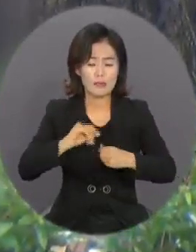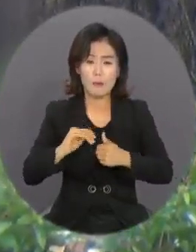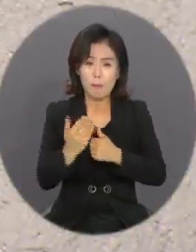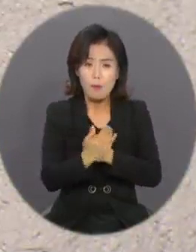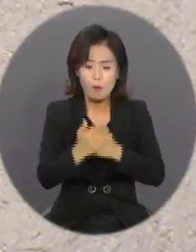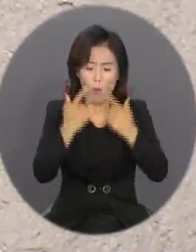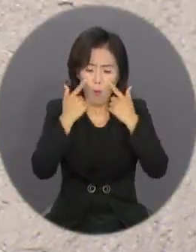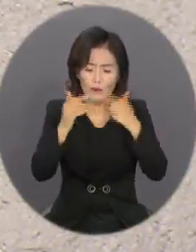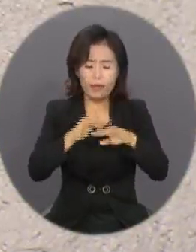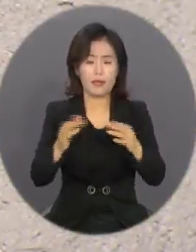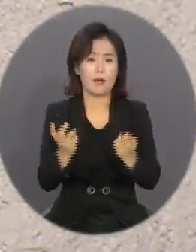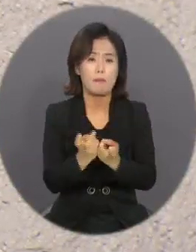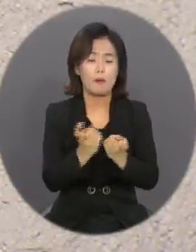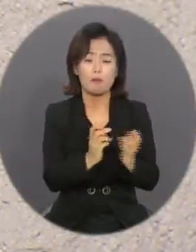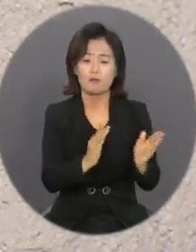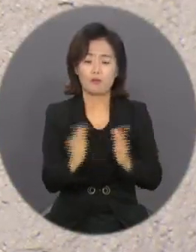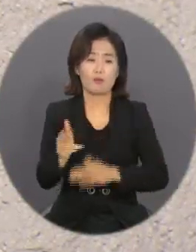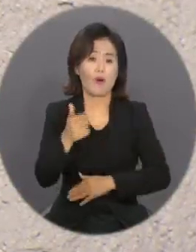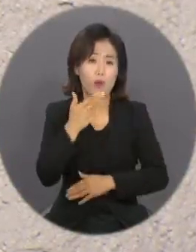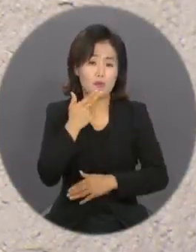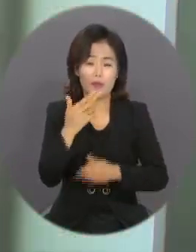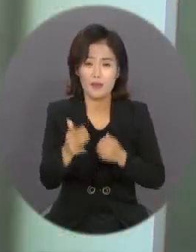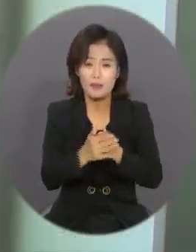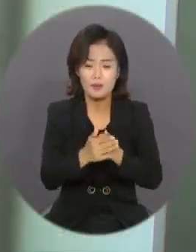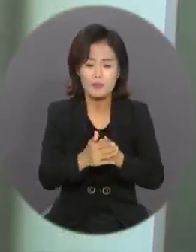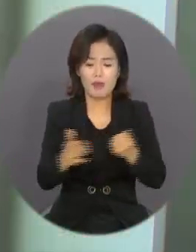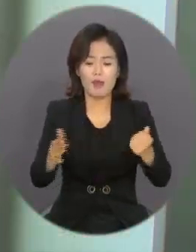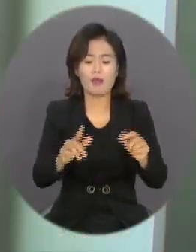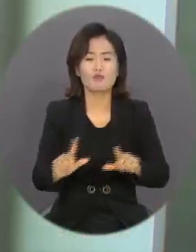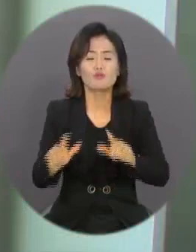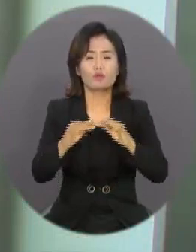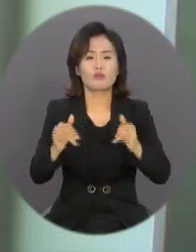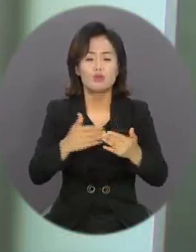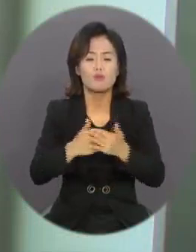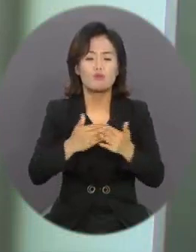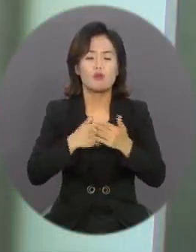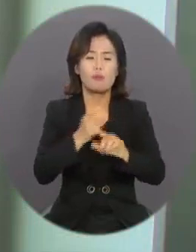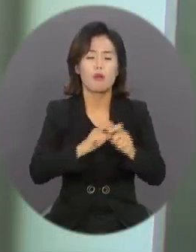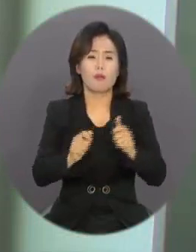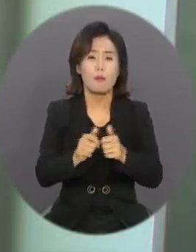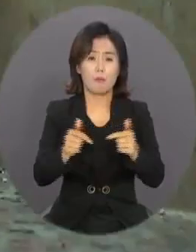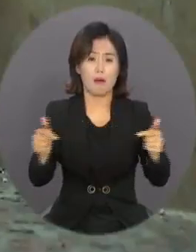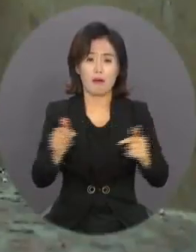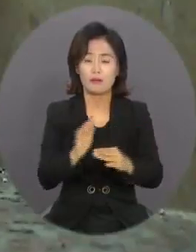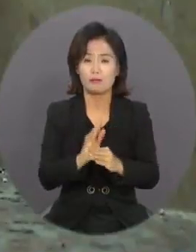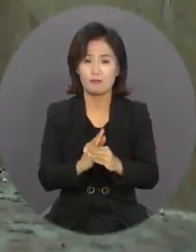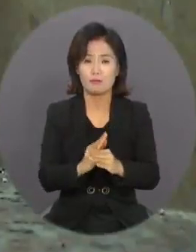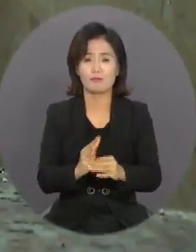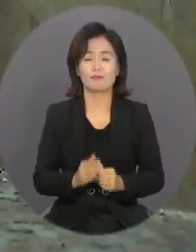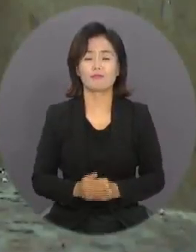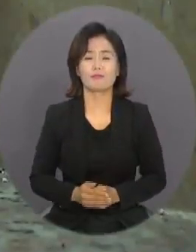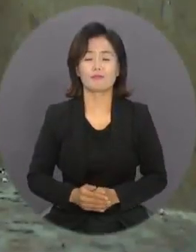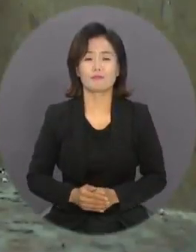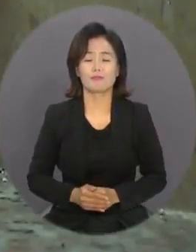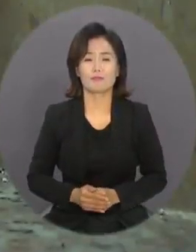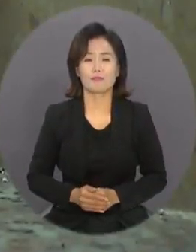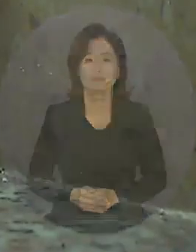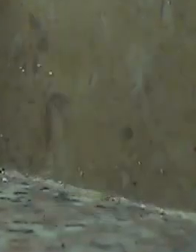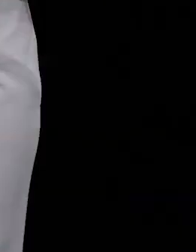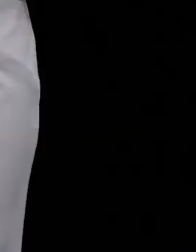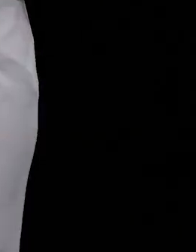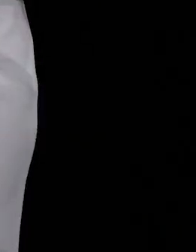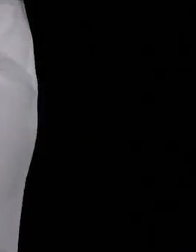지켜줄 뾰족한 대책이 마련되지 않고 있어 주민들의 불안감만 커지고 있습니다. MBC 뉴스